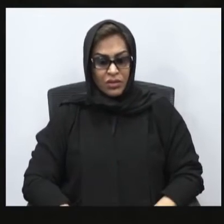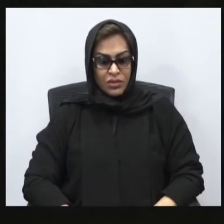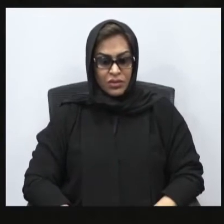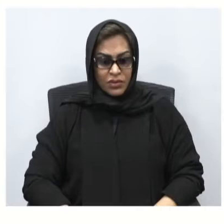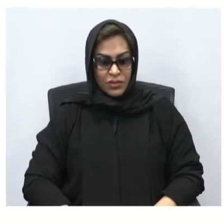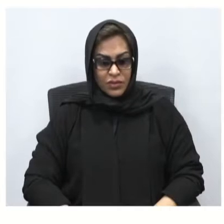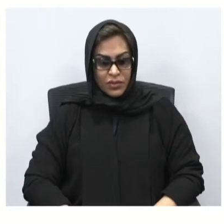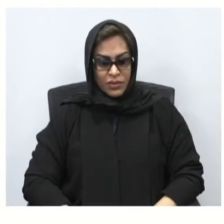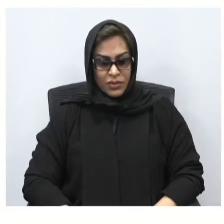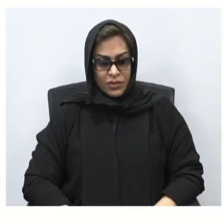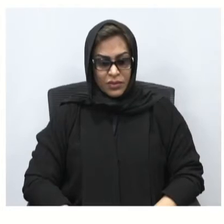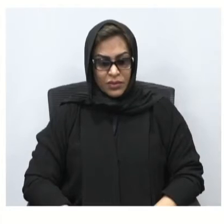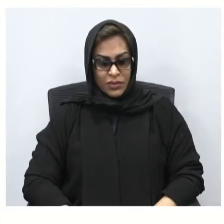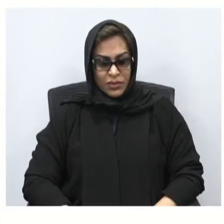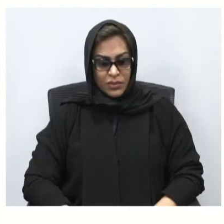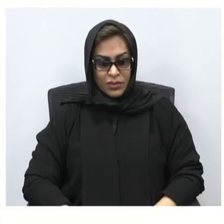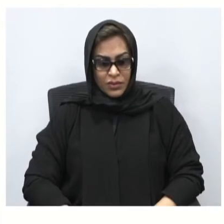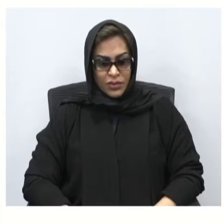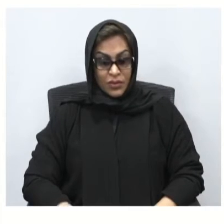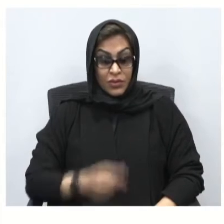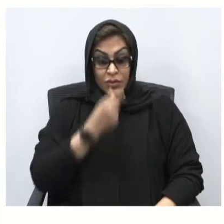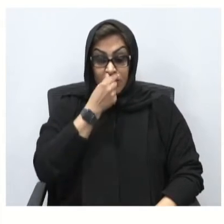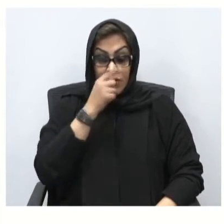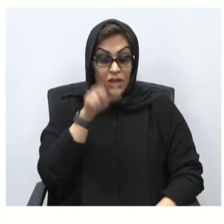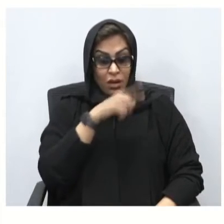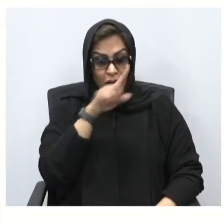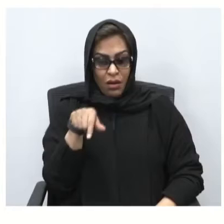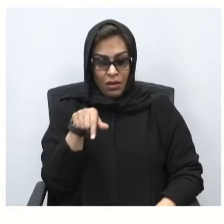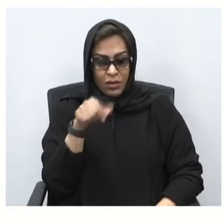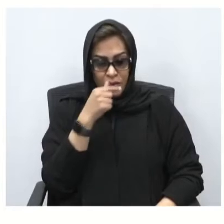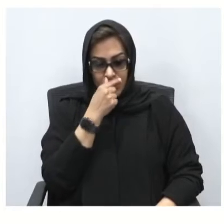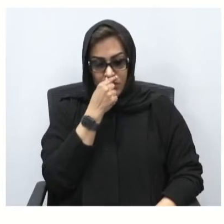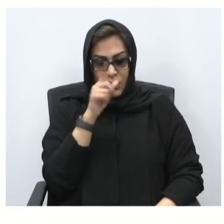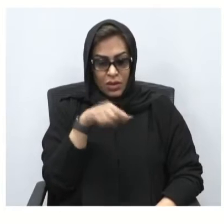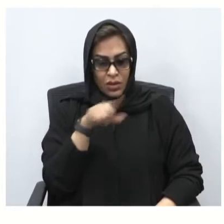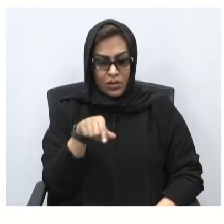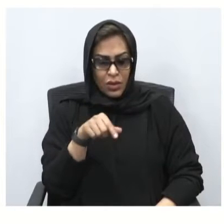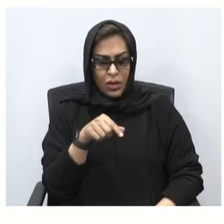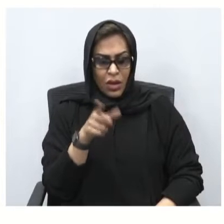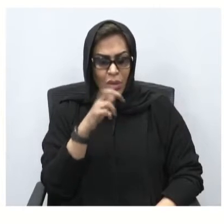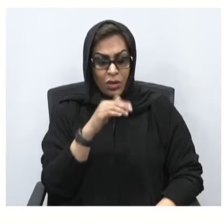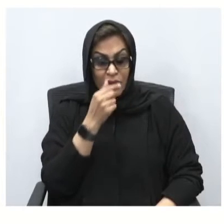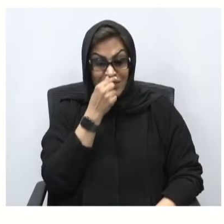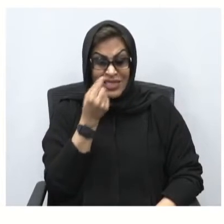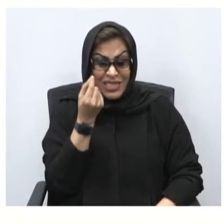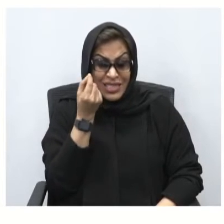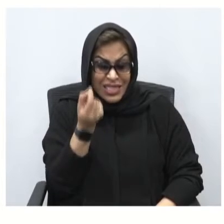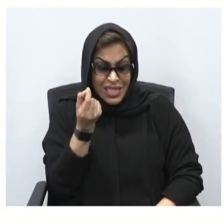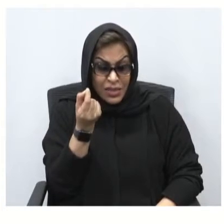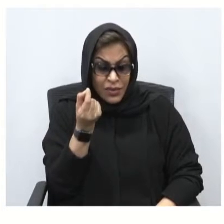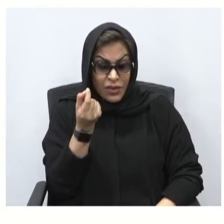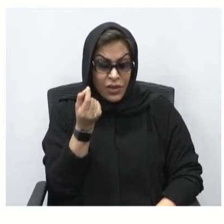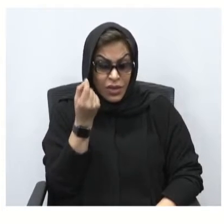لانه احنا ما نقدر نتحكم ب كتم النفس او التنفس حتى لو كتمنا لمده نصف